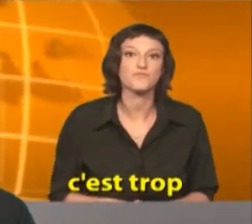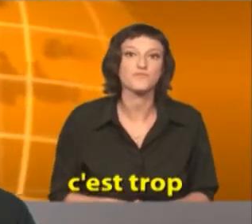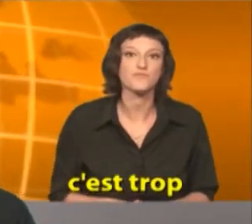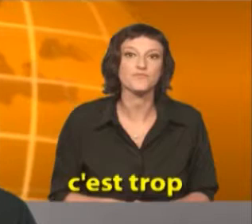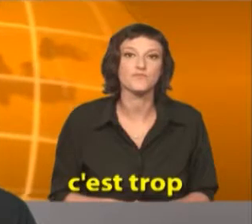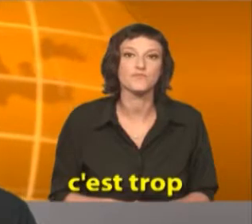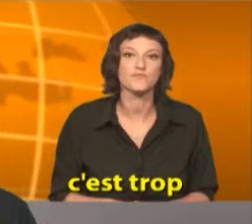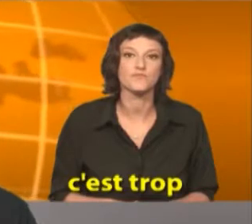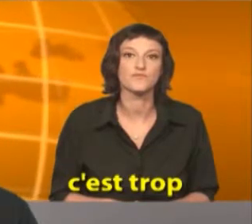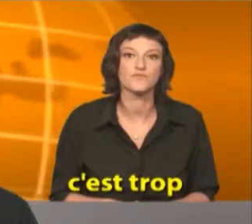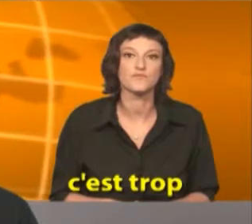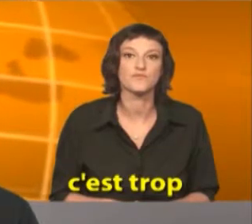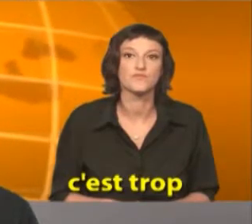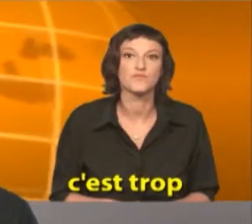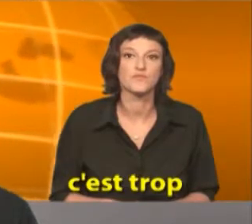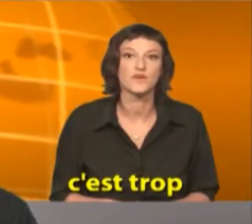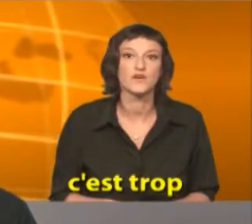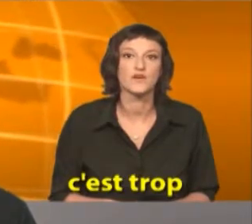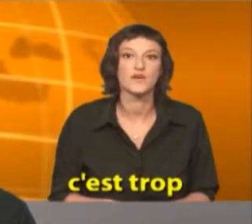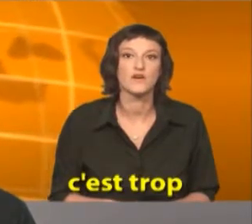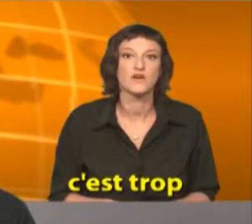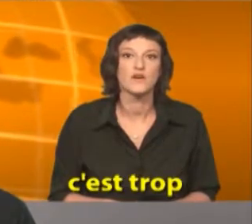Troppo. Troppo.